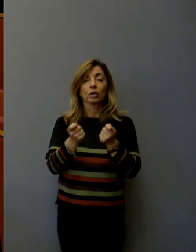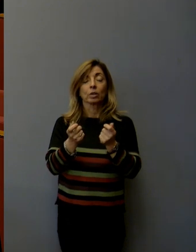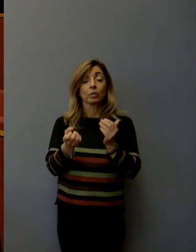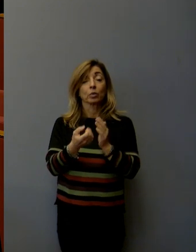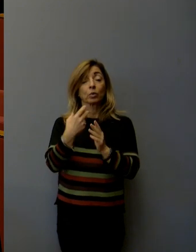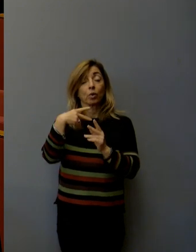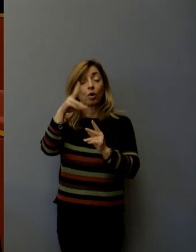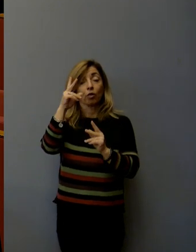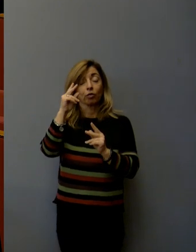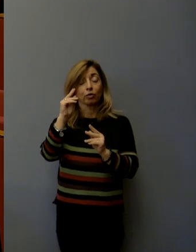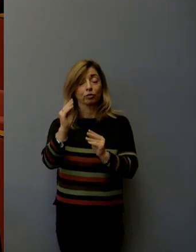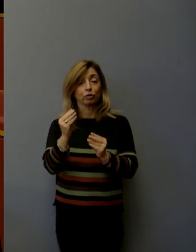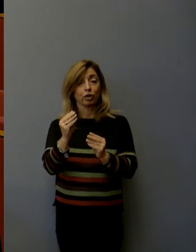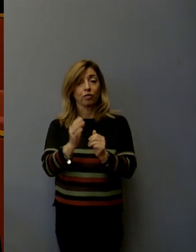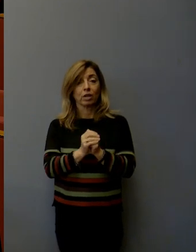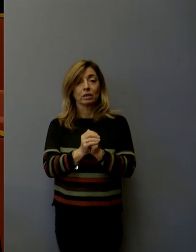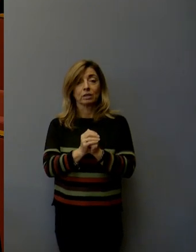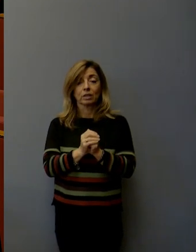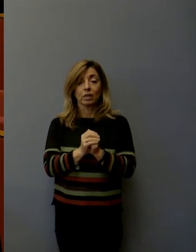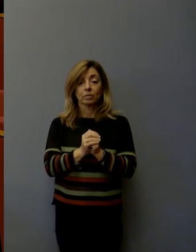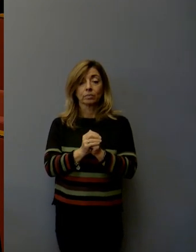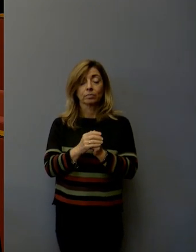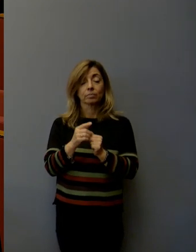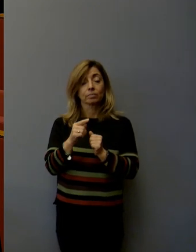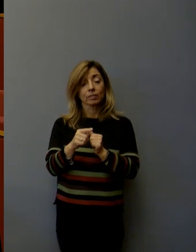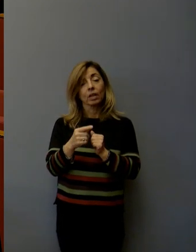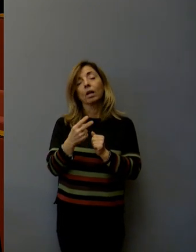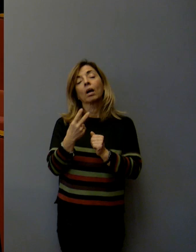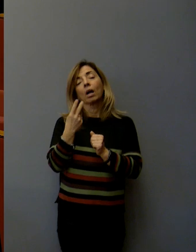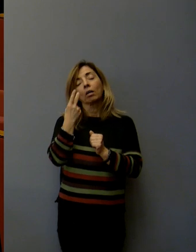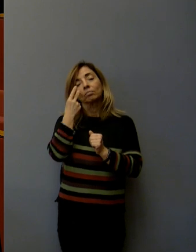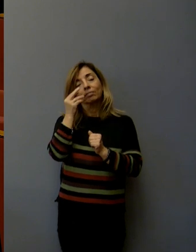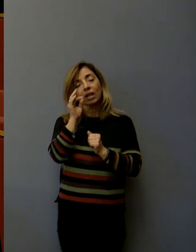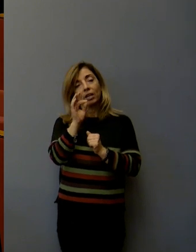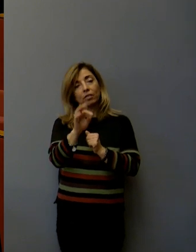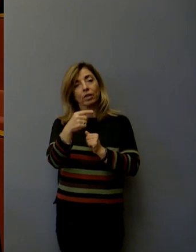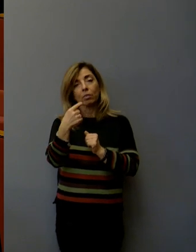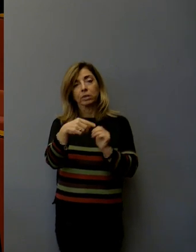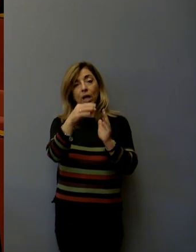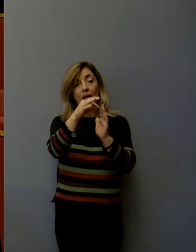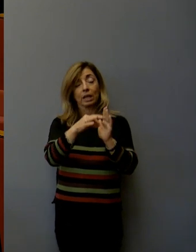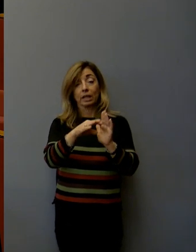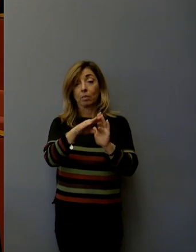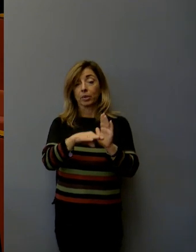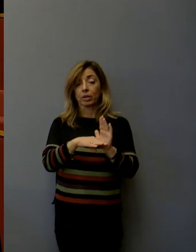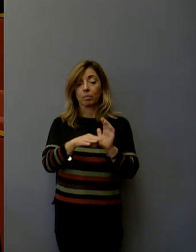chiaramente per questo tipo di odg ho fatto sempre riferimento a linee programmatiche